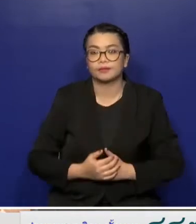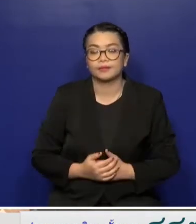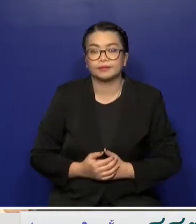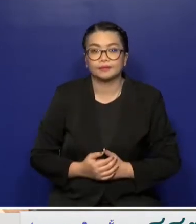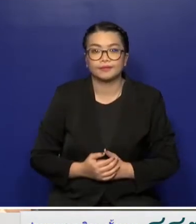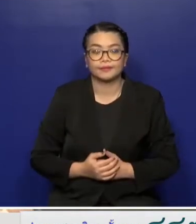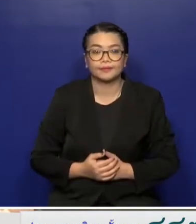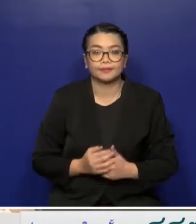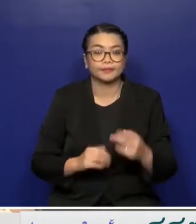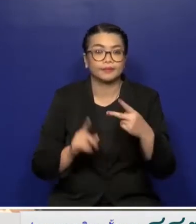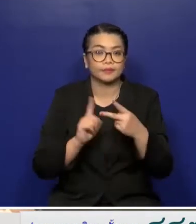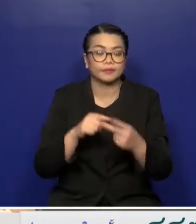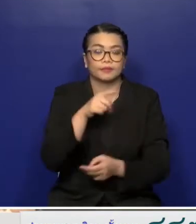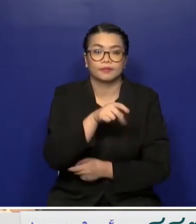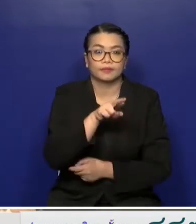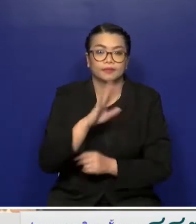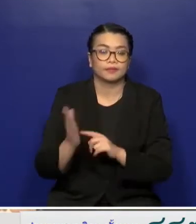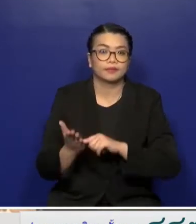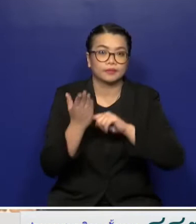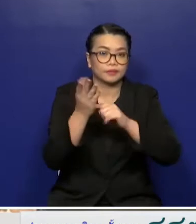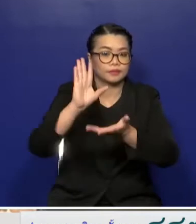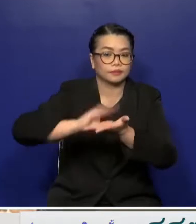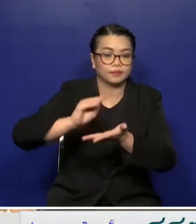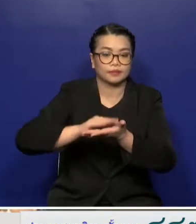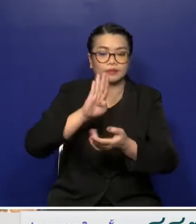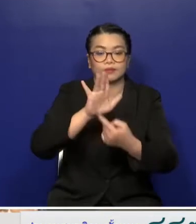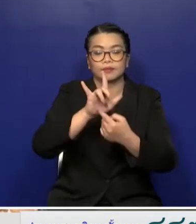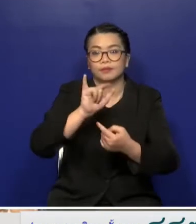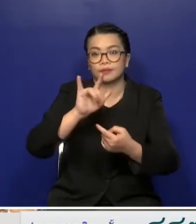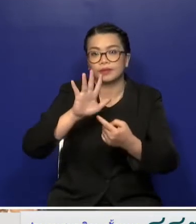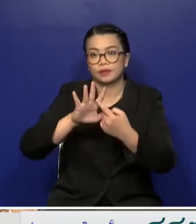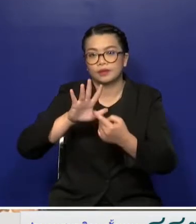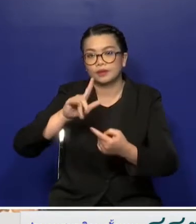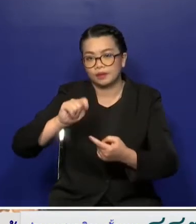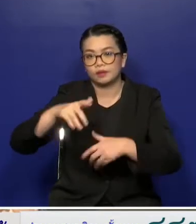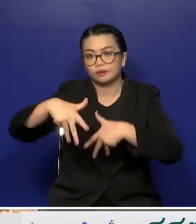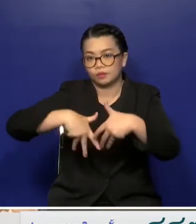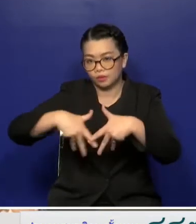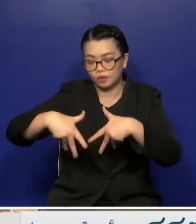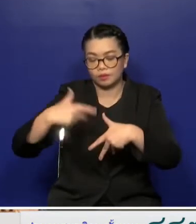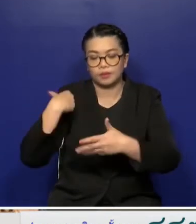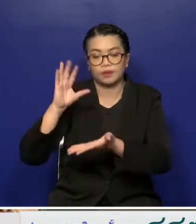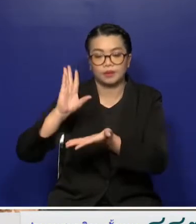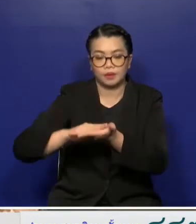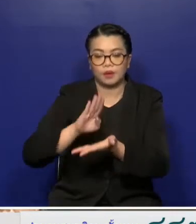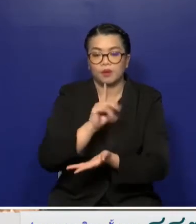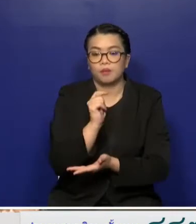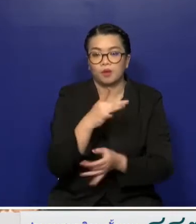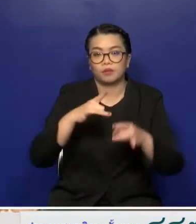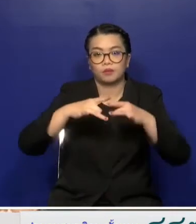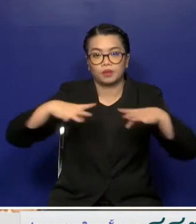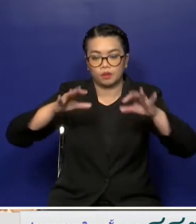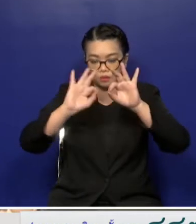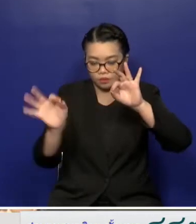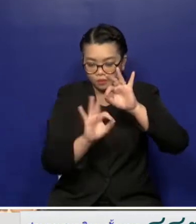อบกับรัฐบัญญัติว่าด้วยการเข้าชื่อเสนอข้อบัญญัติท้องถิ่นปี2542มีบทบัญญัติบางประการไม่สอดคล้อง